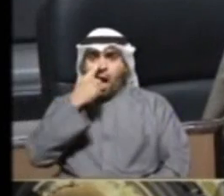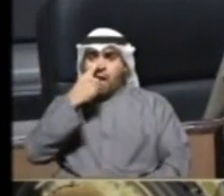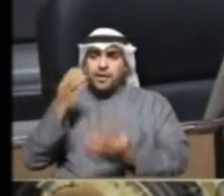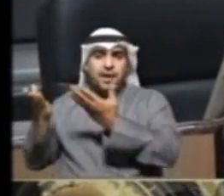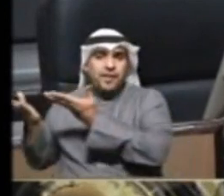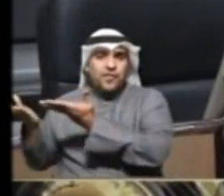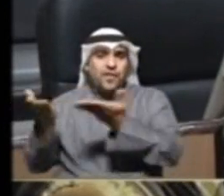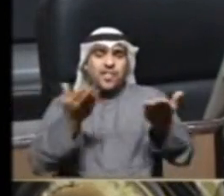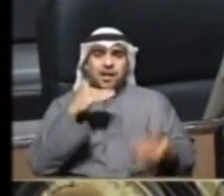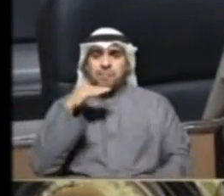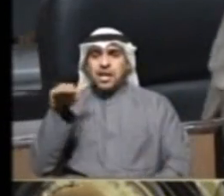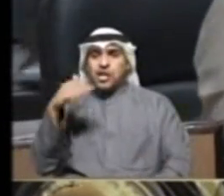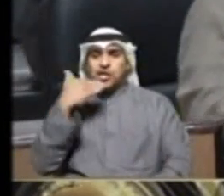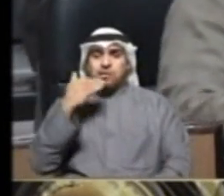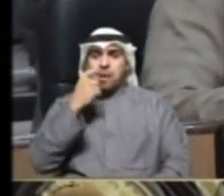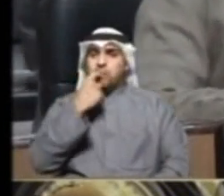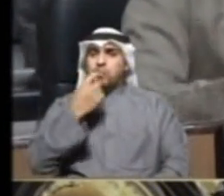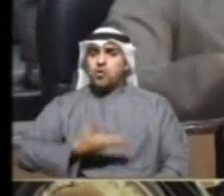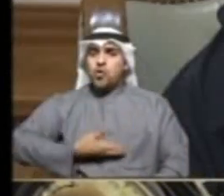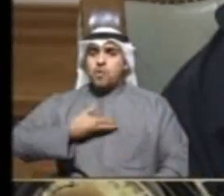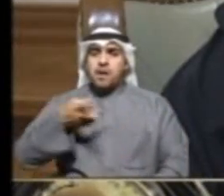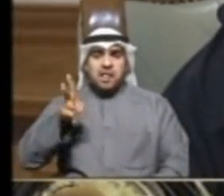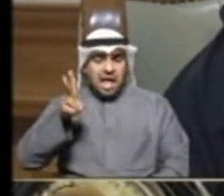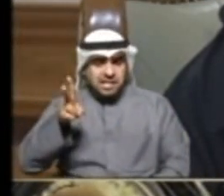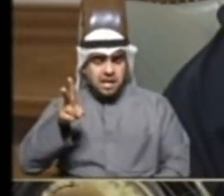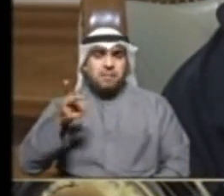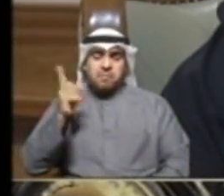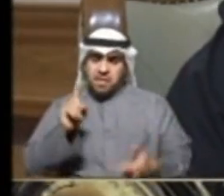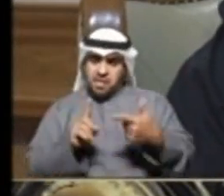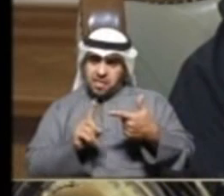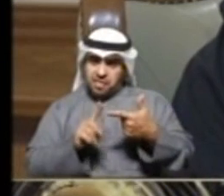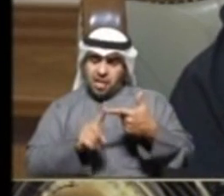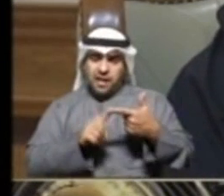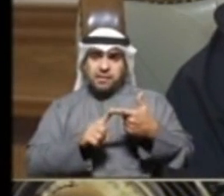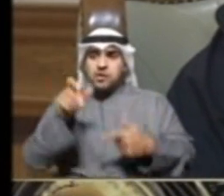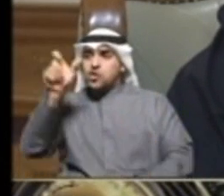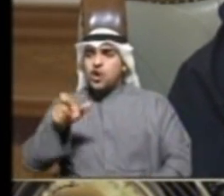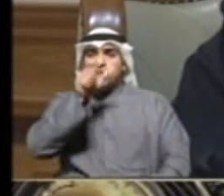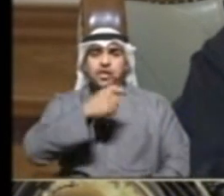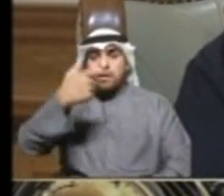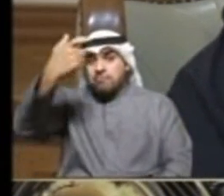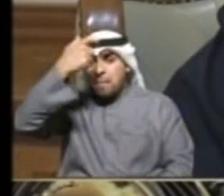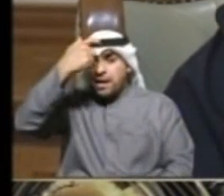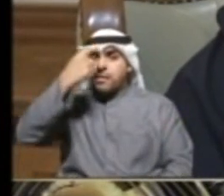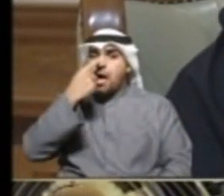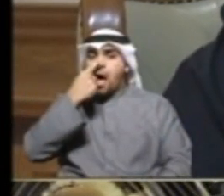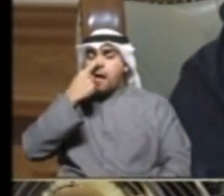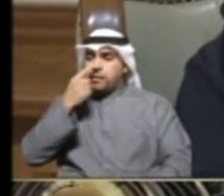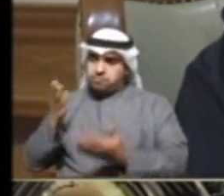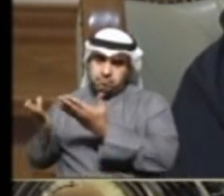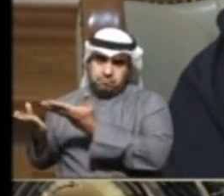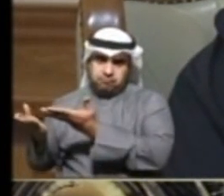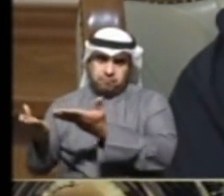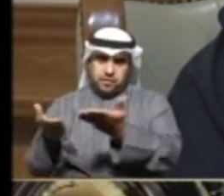موعد خاص للحالات الخاصة للمرضى، بإمكان الشخص أو أحد أقاربه الدخول للموقع وتسجيل موعد حتى نتمكن من